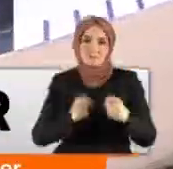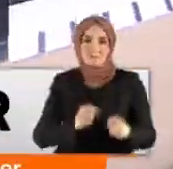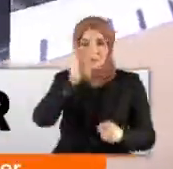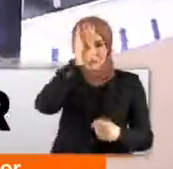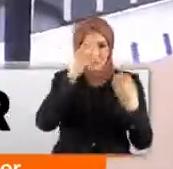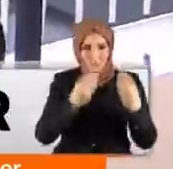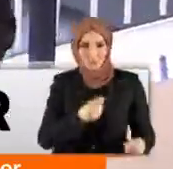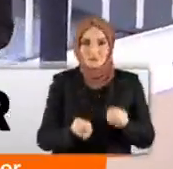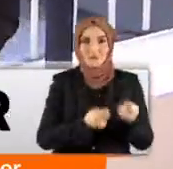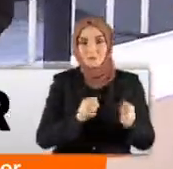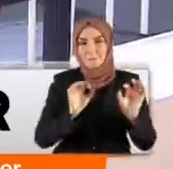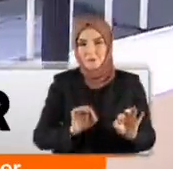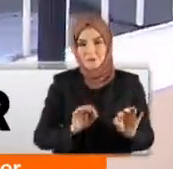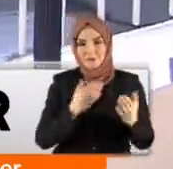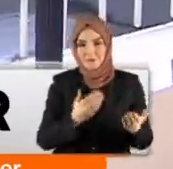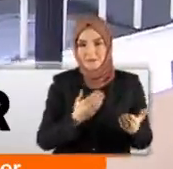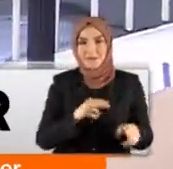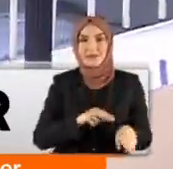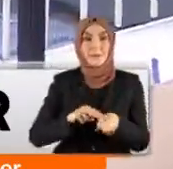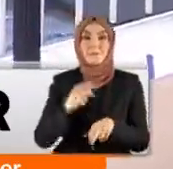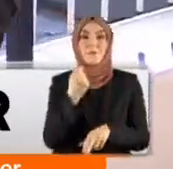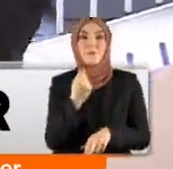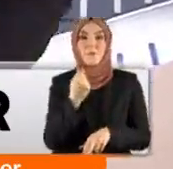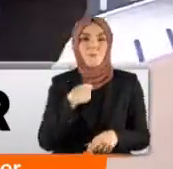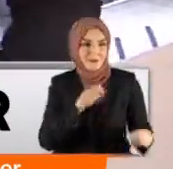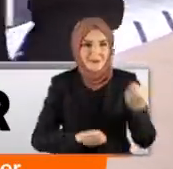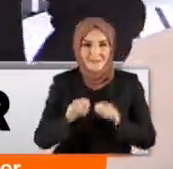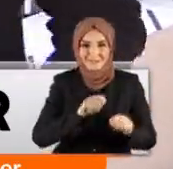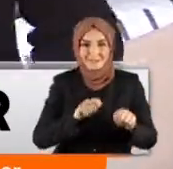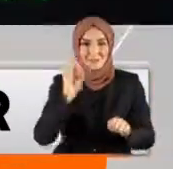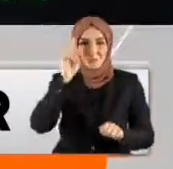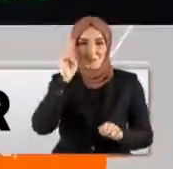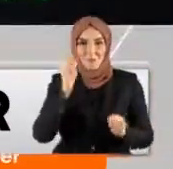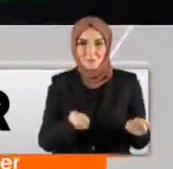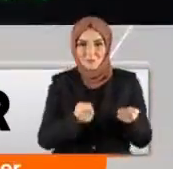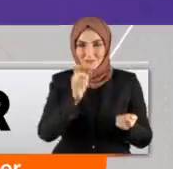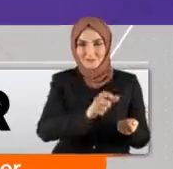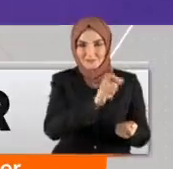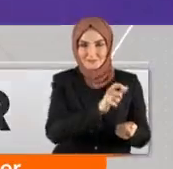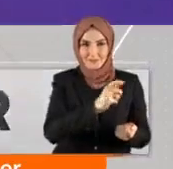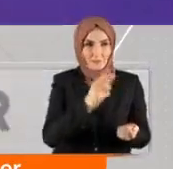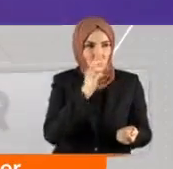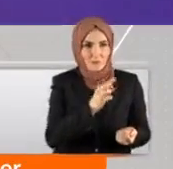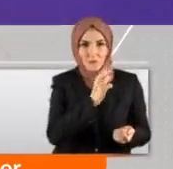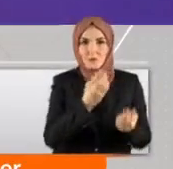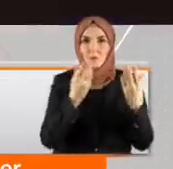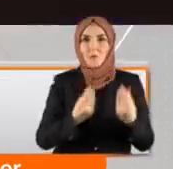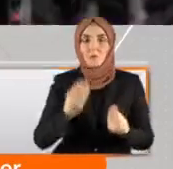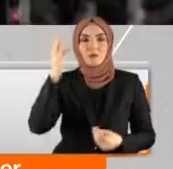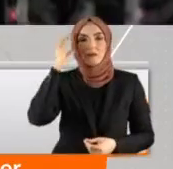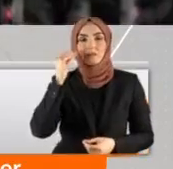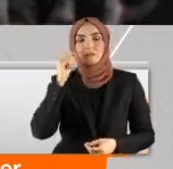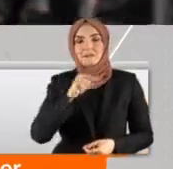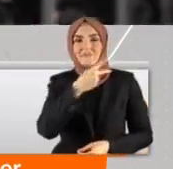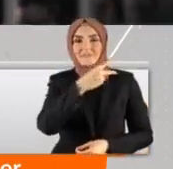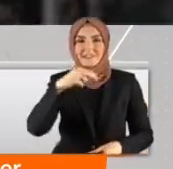yaptığını düşünüyordu ama çok geçmeden büyük bir dolandırıcılığın içinde olduğunu anladılar. Zaten villalardan dışarı çıkmak yasaktı.